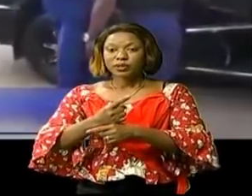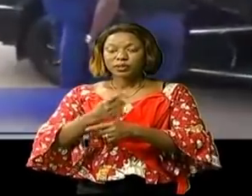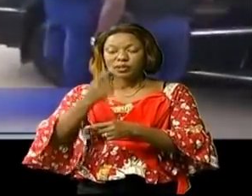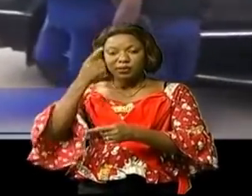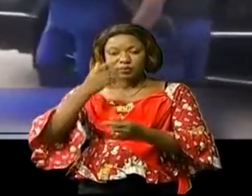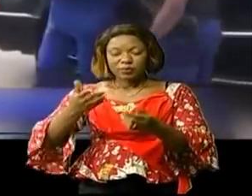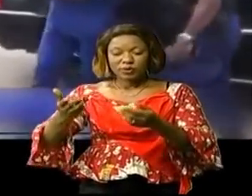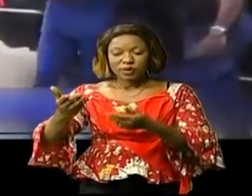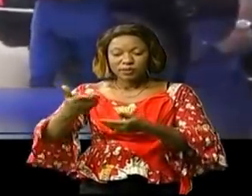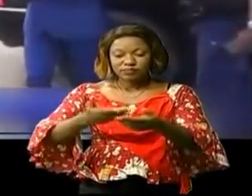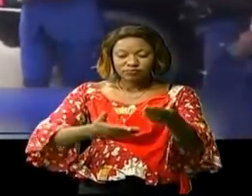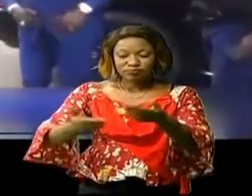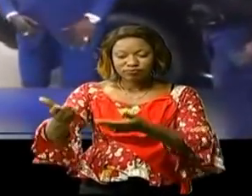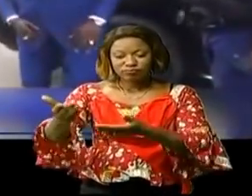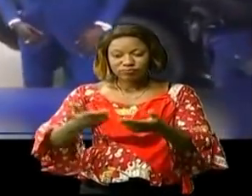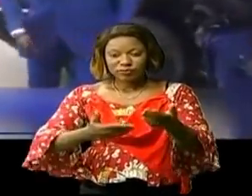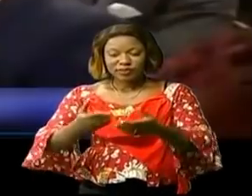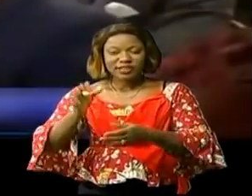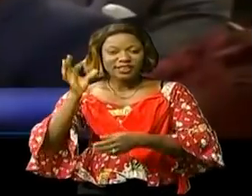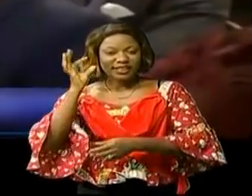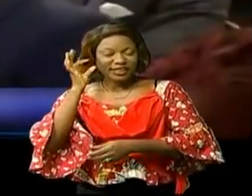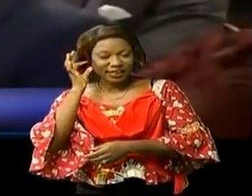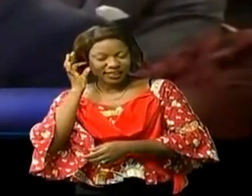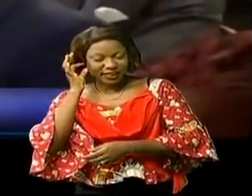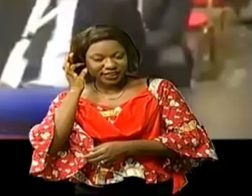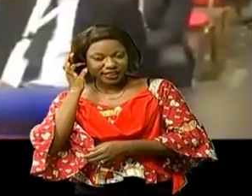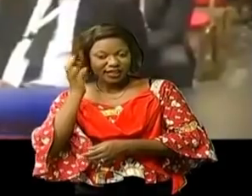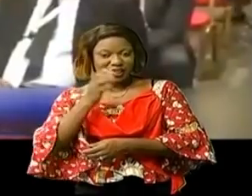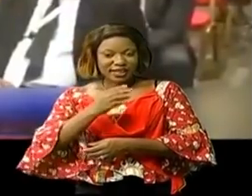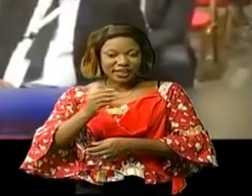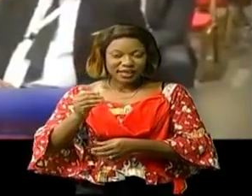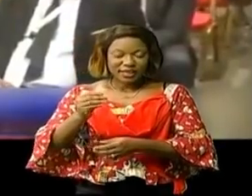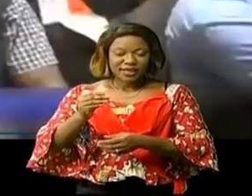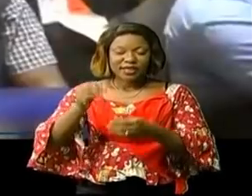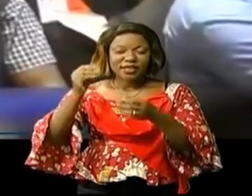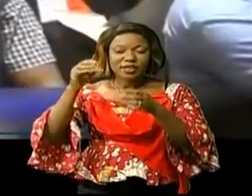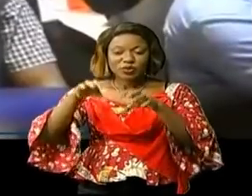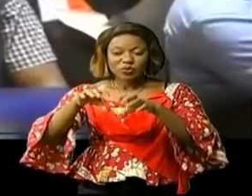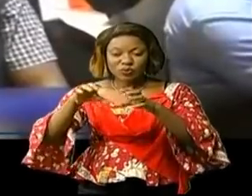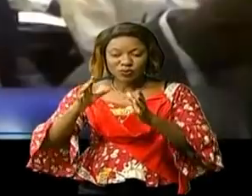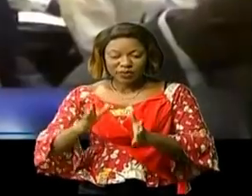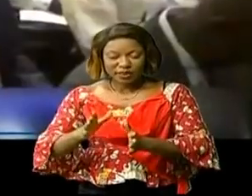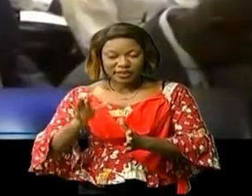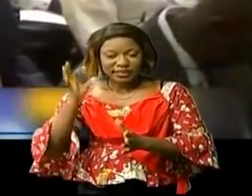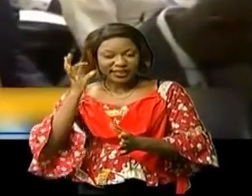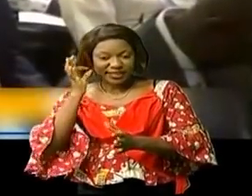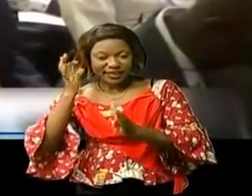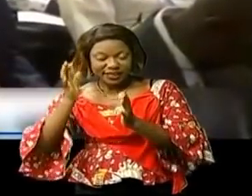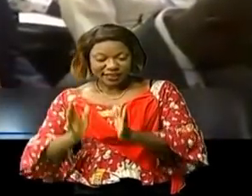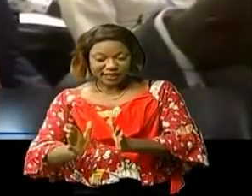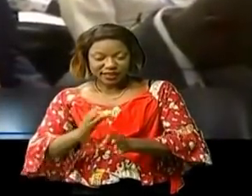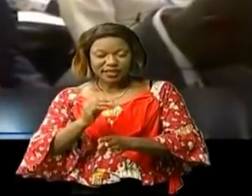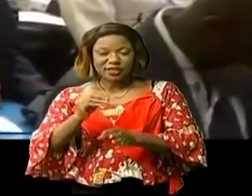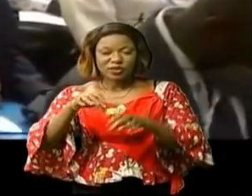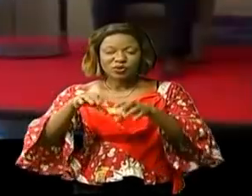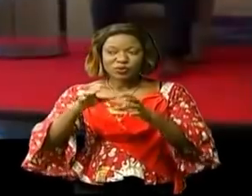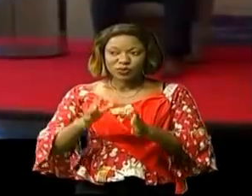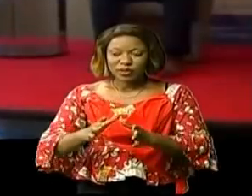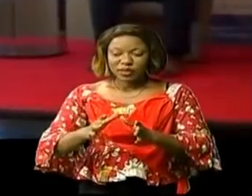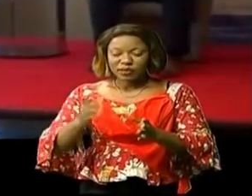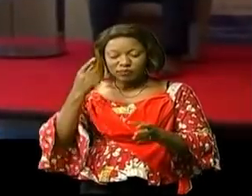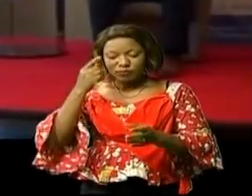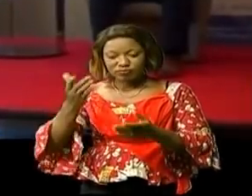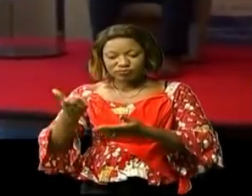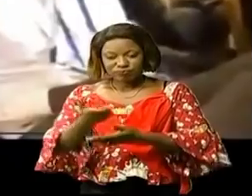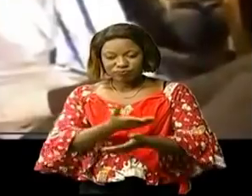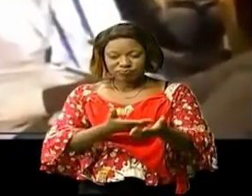entrepreneurs kenyans et des congolais sous le thème « Débloquer les opportunités de commerce, du tourisme et d'investissement en RDC et dans les